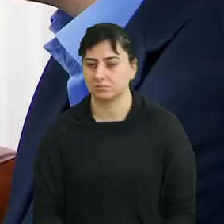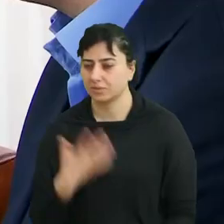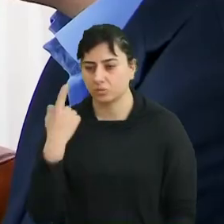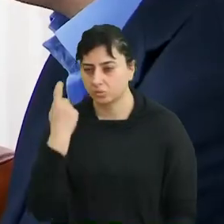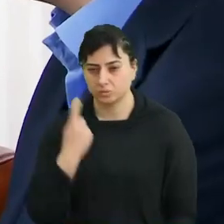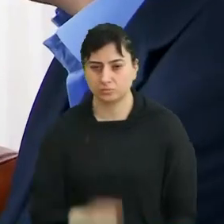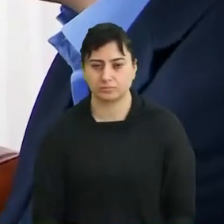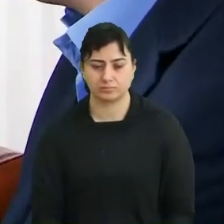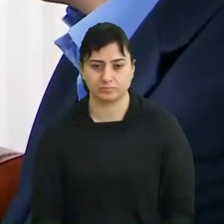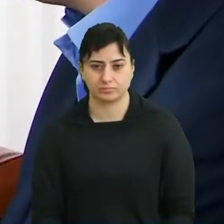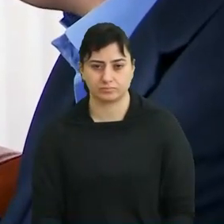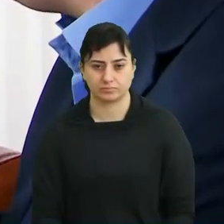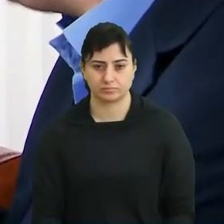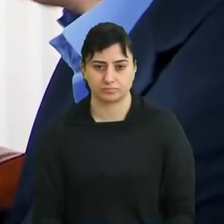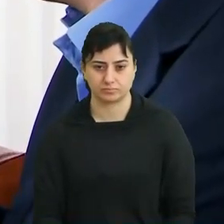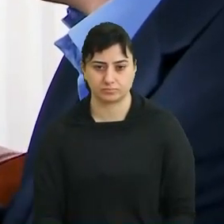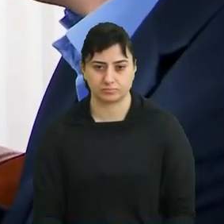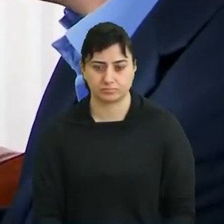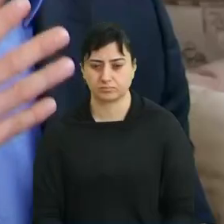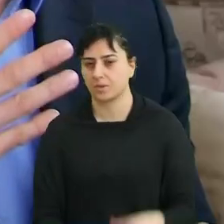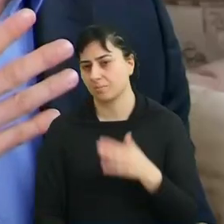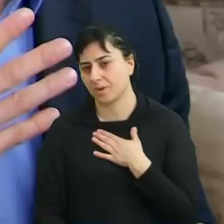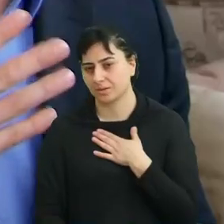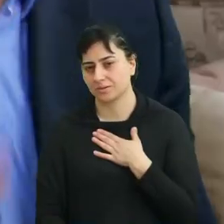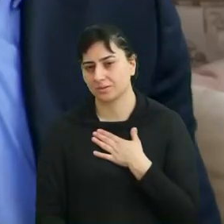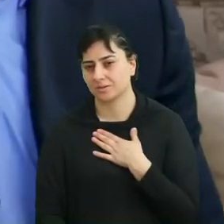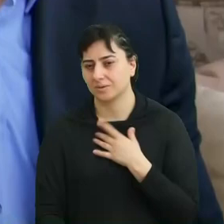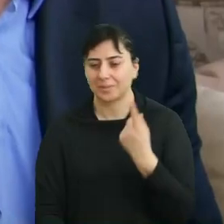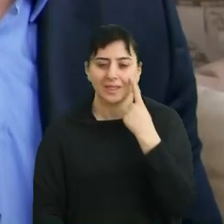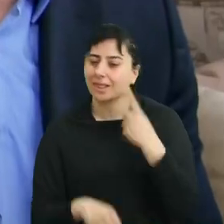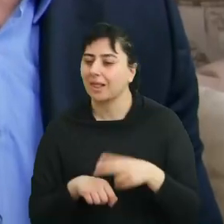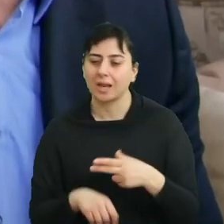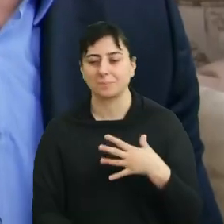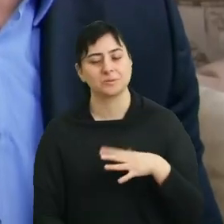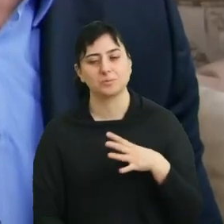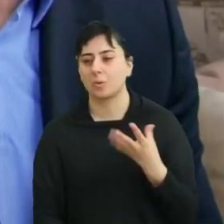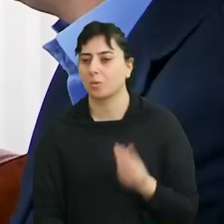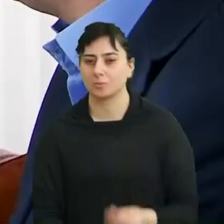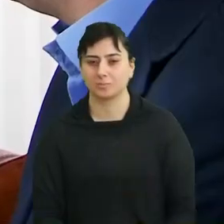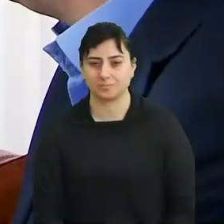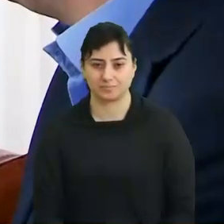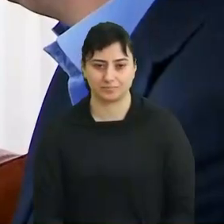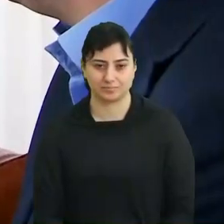diyorsun? Ya ben ya bir deneyelim diyorum ya. Ne olacak ki?